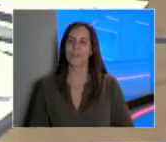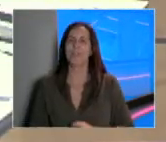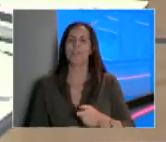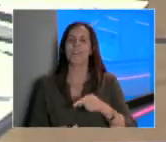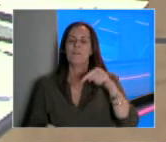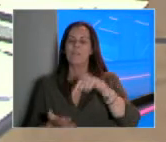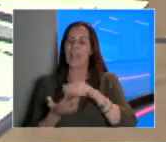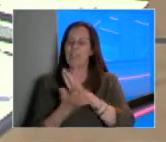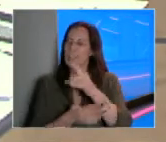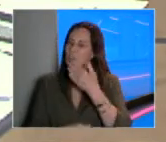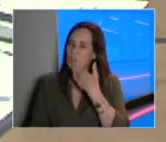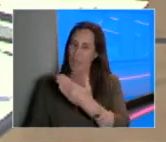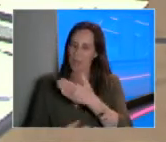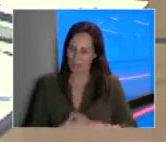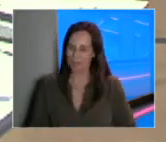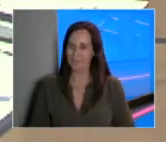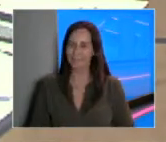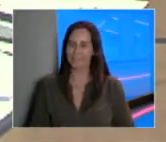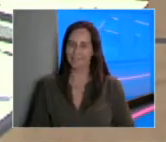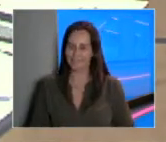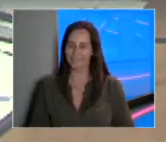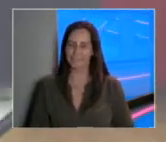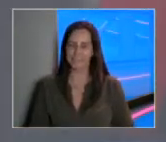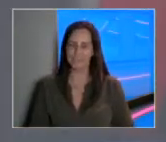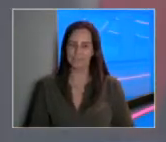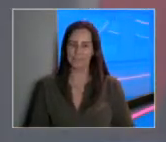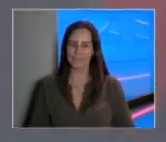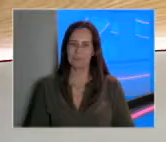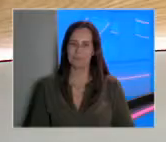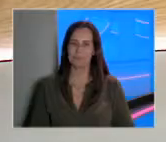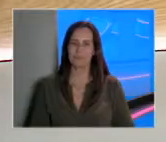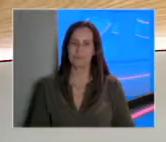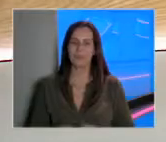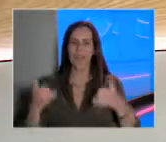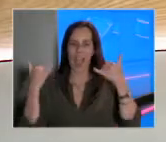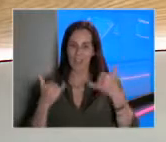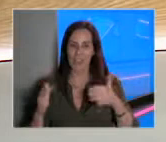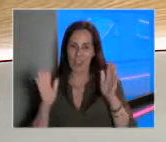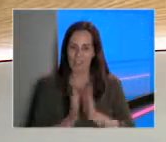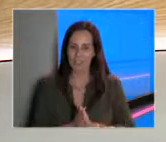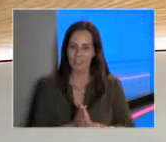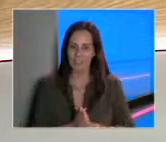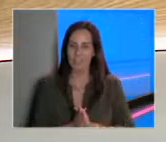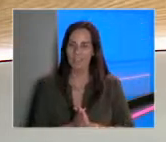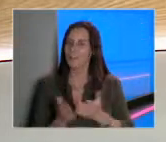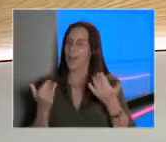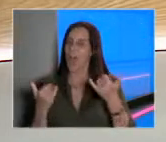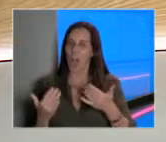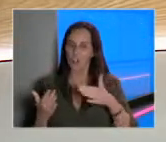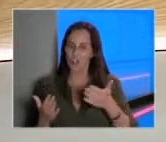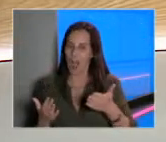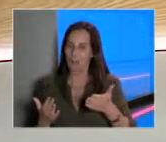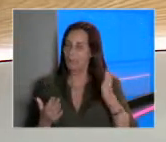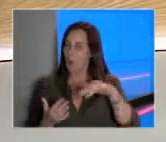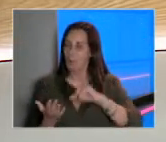הפרלמנטרי של כאן 11, תודה רבה לך שהיית איתי הערב. תודה, ערב טוב. טוב, אז עכשיו זה הזמן לעבור לעניין הבא שלנו.